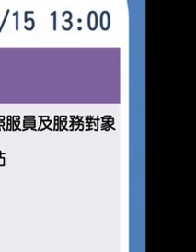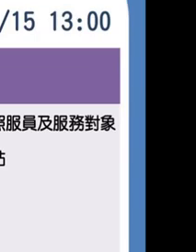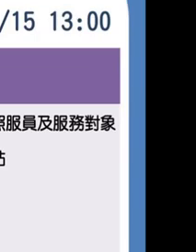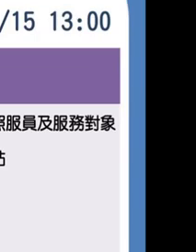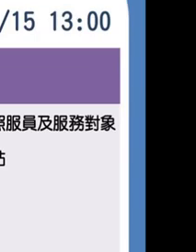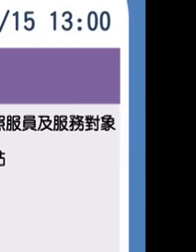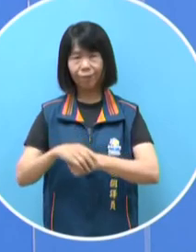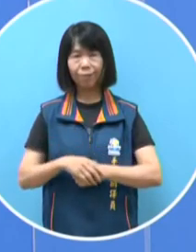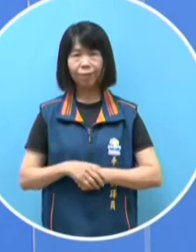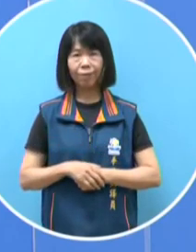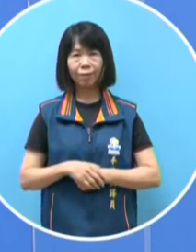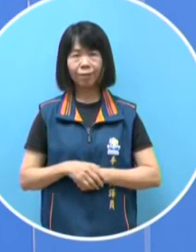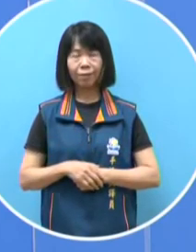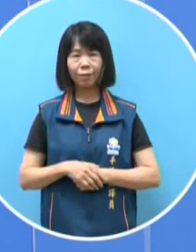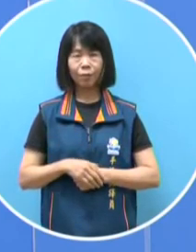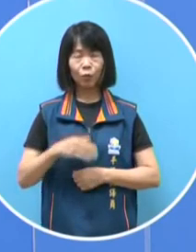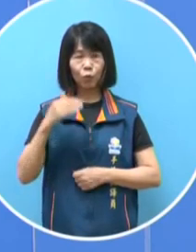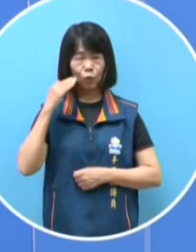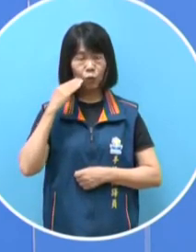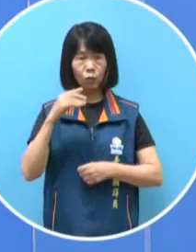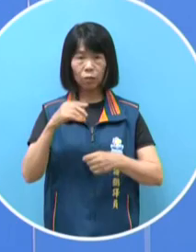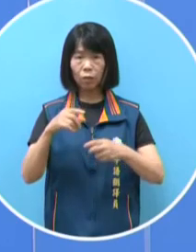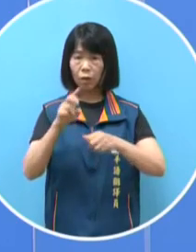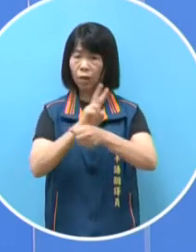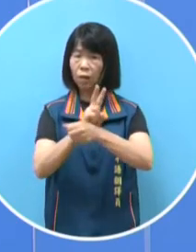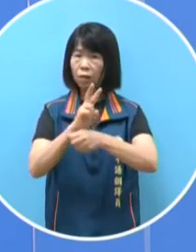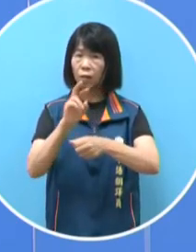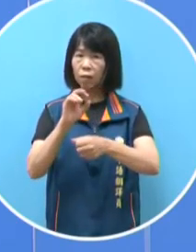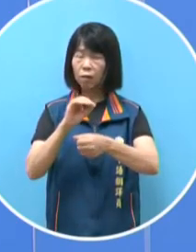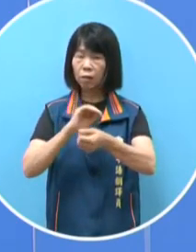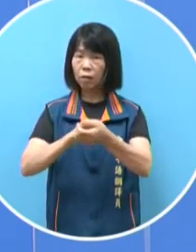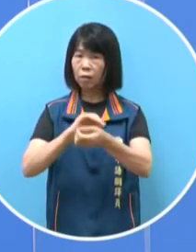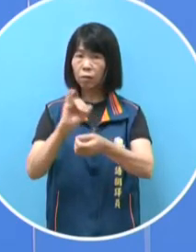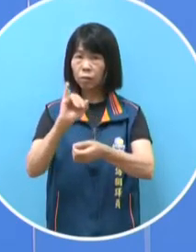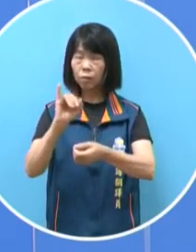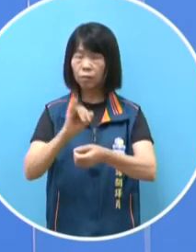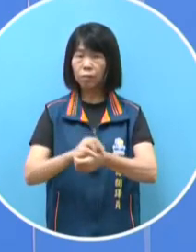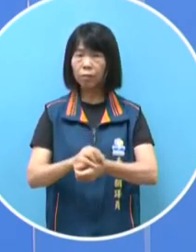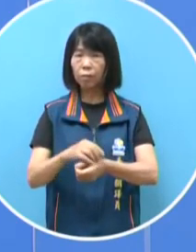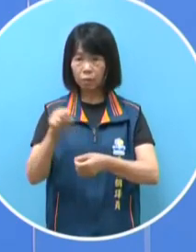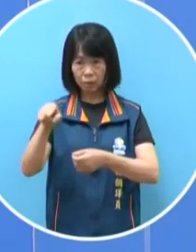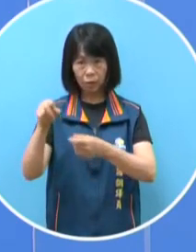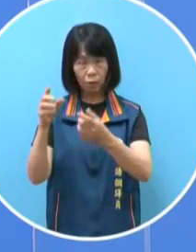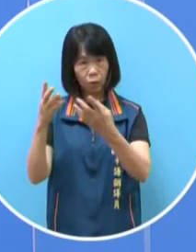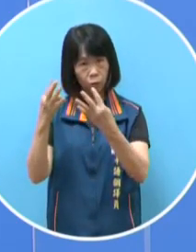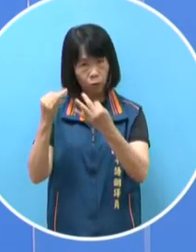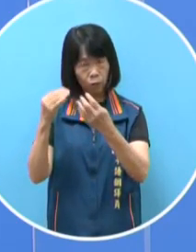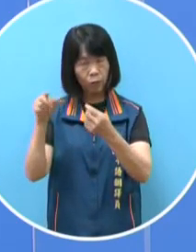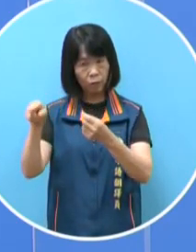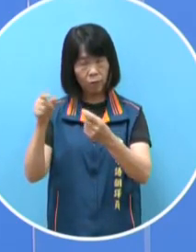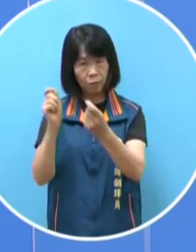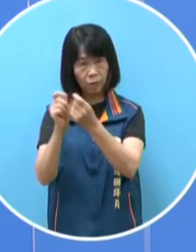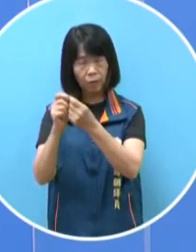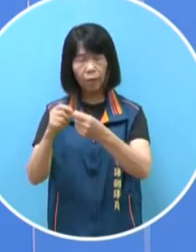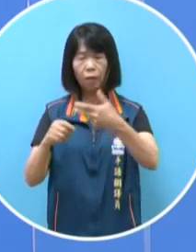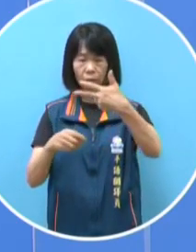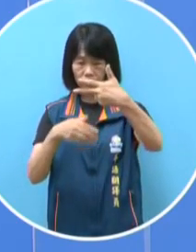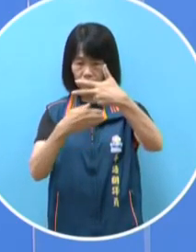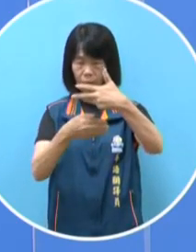所施打长者疫苗之后，剩余的10179剂，截至目前，花莲已经有